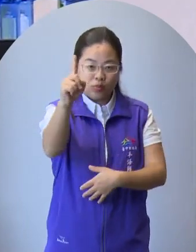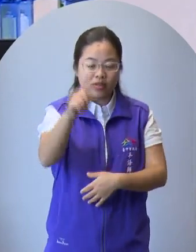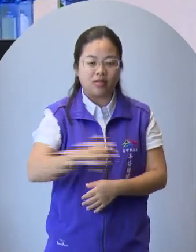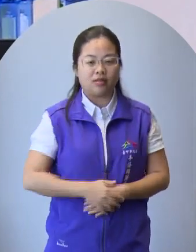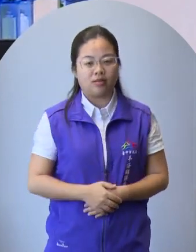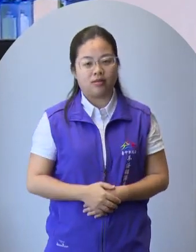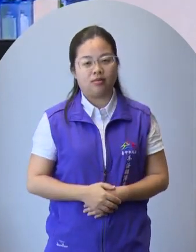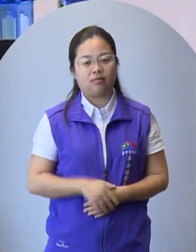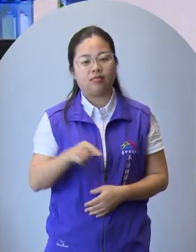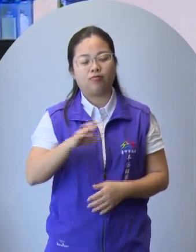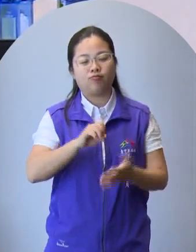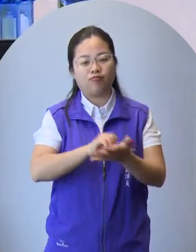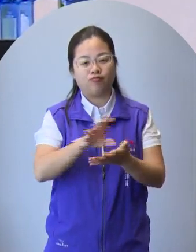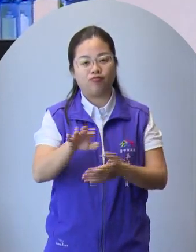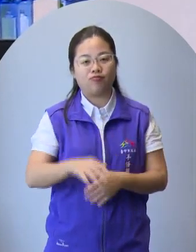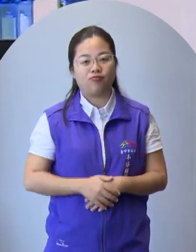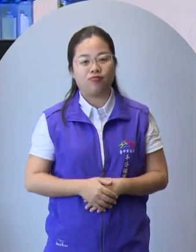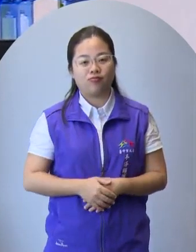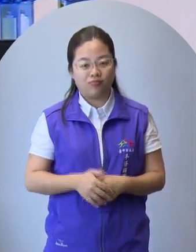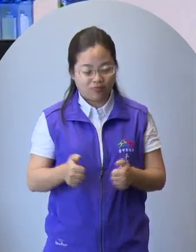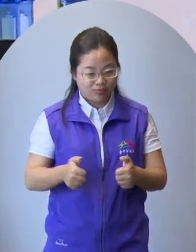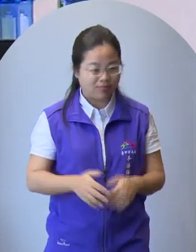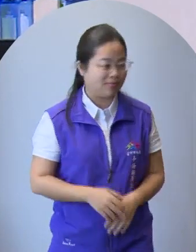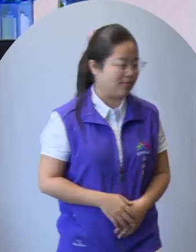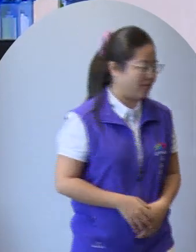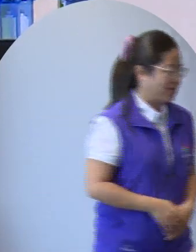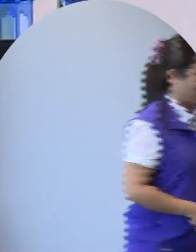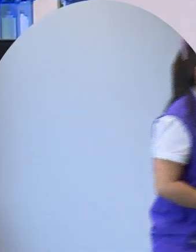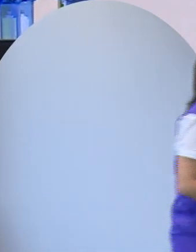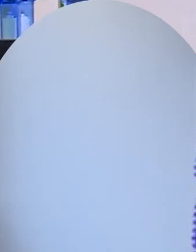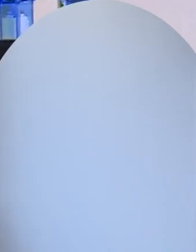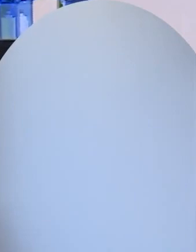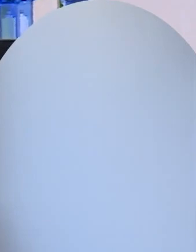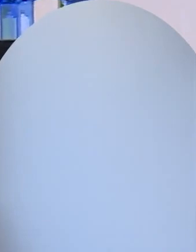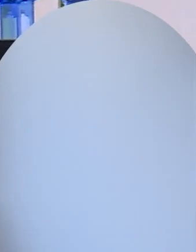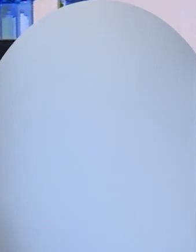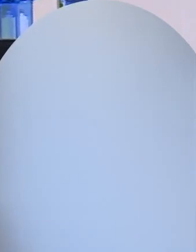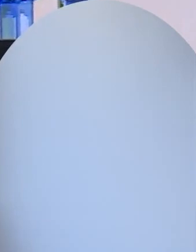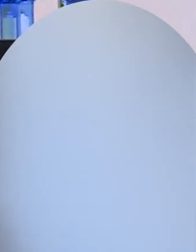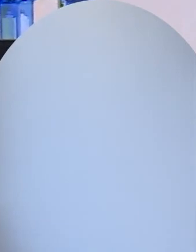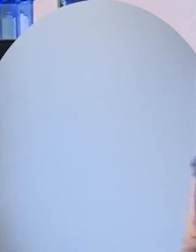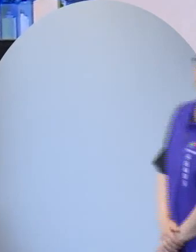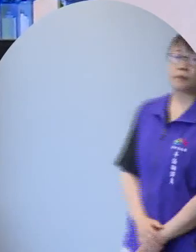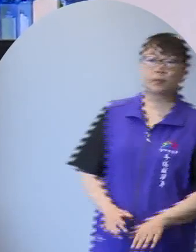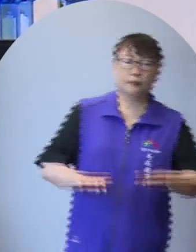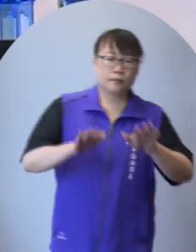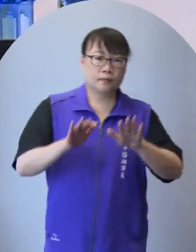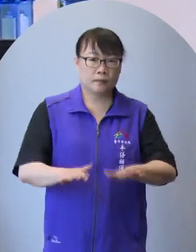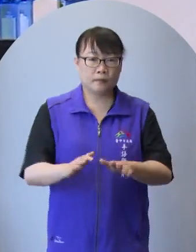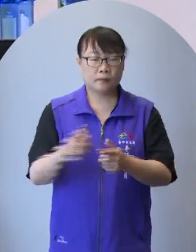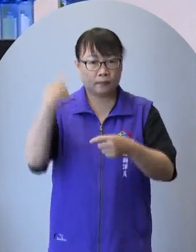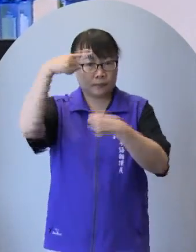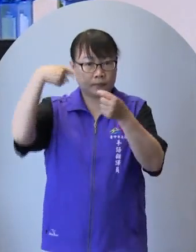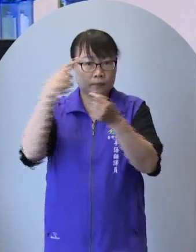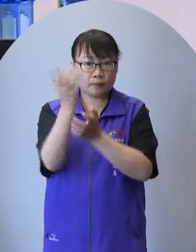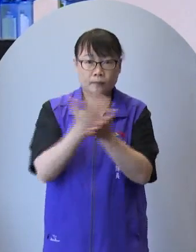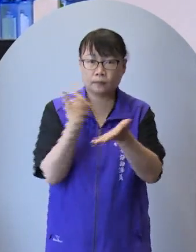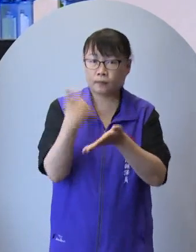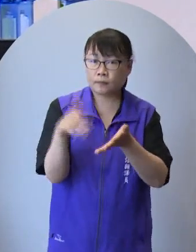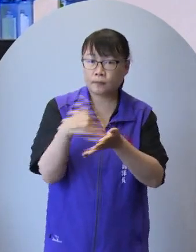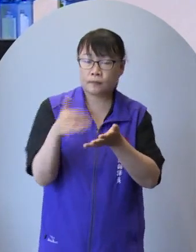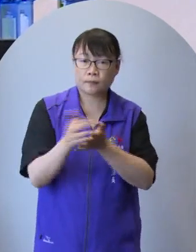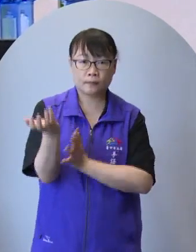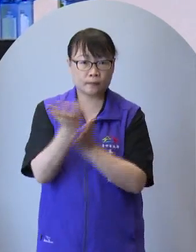哈，这是第一个报告。那另外还有一个跟大家报告哈，我们今年明年度的预算，那诚如刚才淑